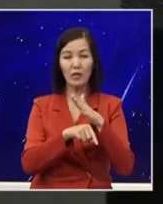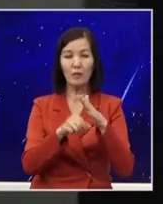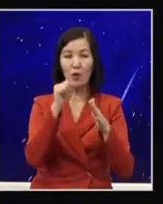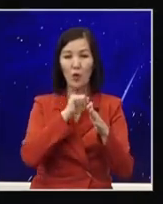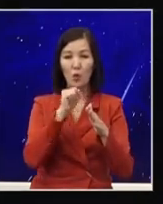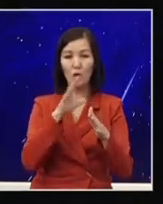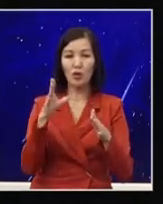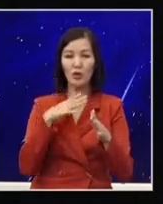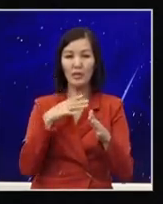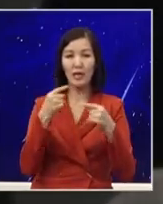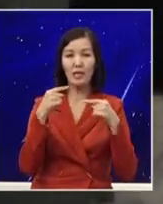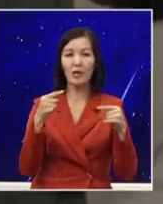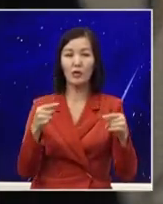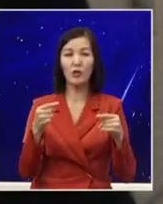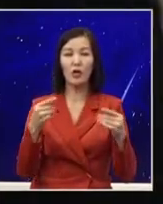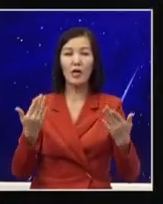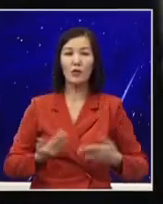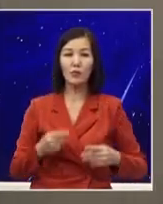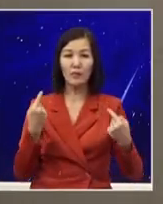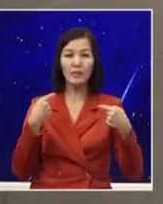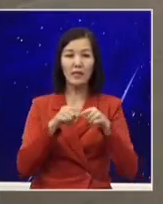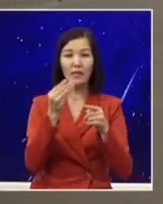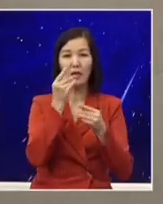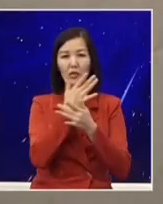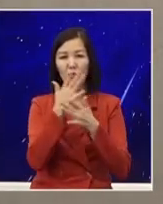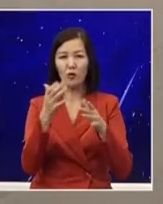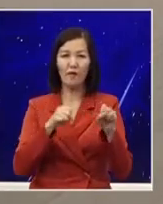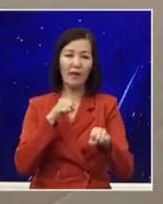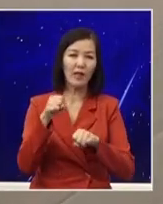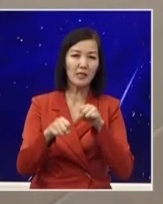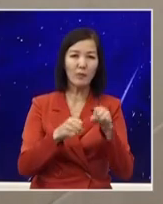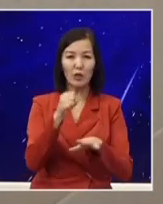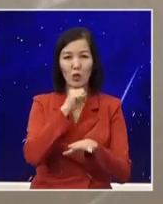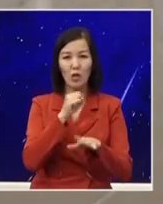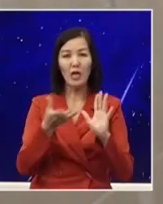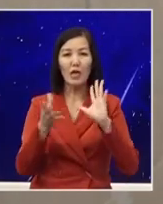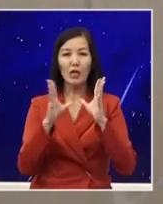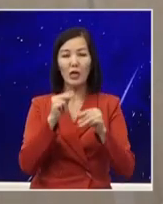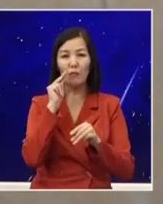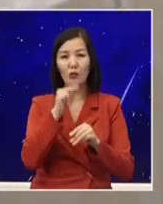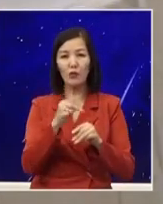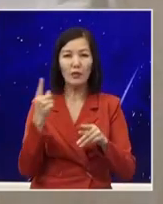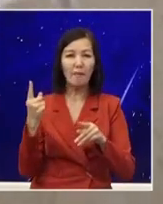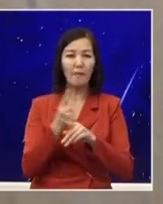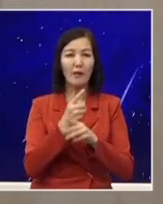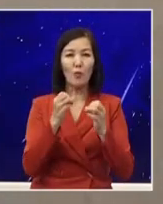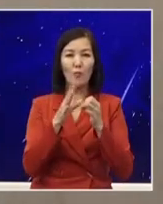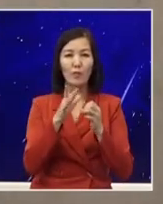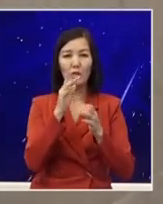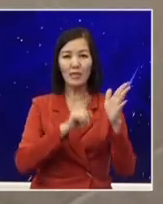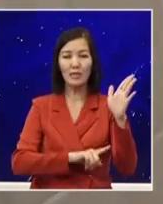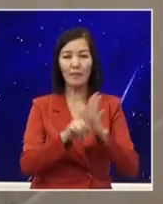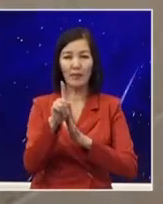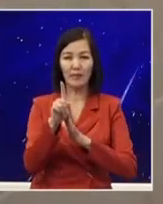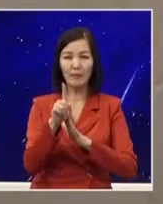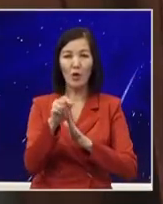Мамандардың айтуынша, ол түрлі тұрмыстық техникаларды азық-түлік пен велосипедтер ұрлаған. Жалпы күдікті алғаш 15 жасында істі